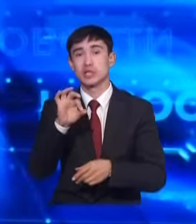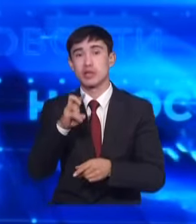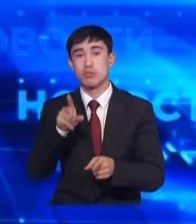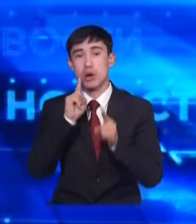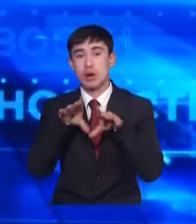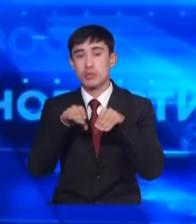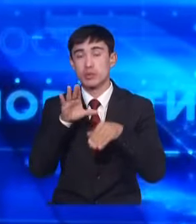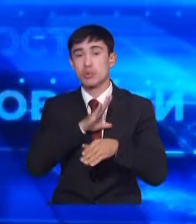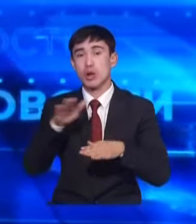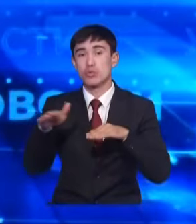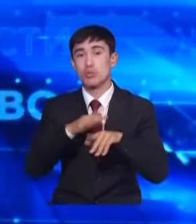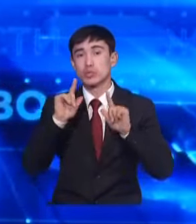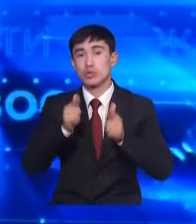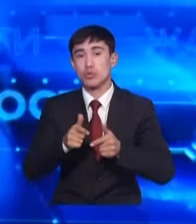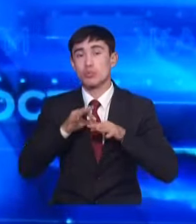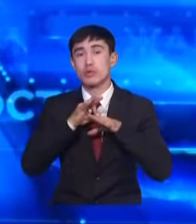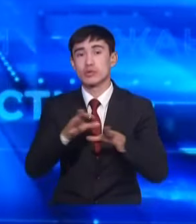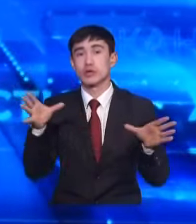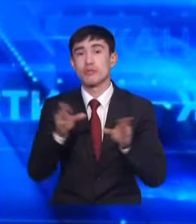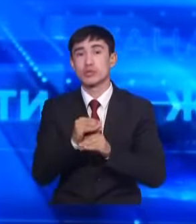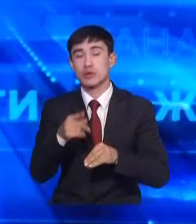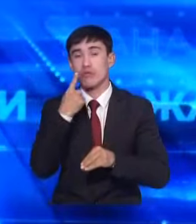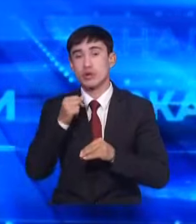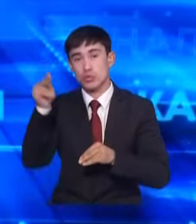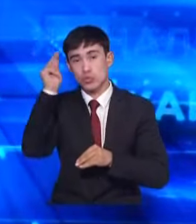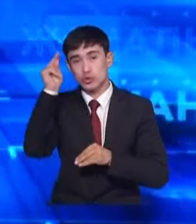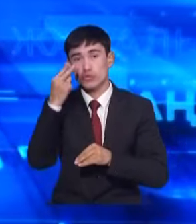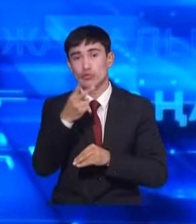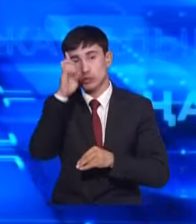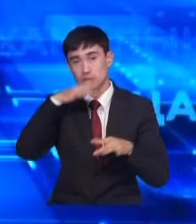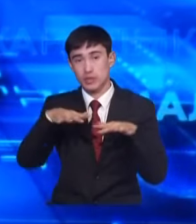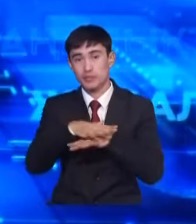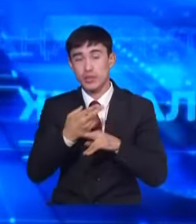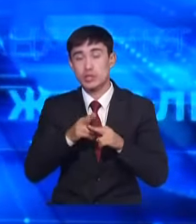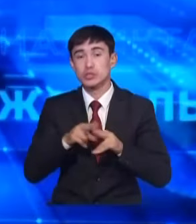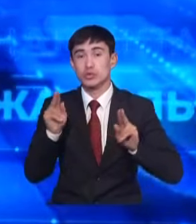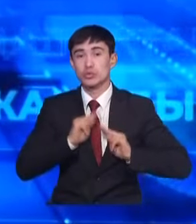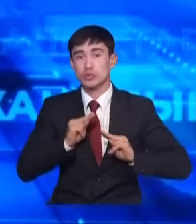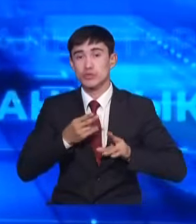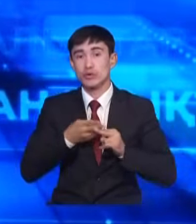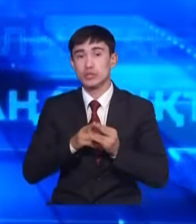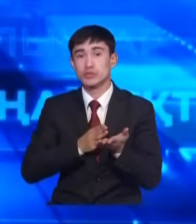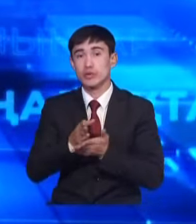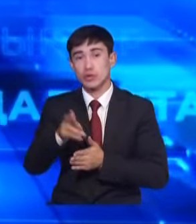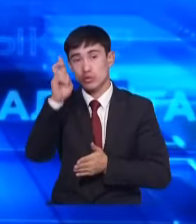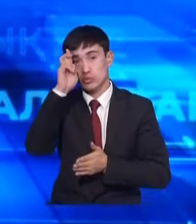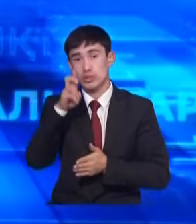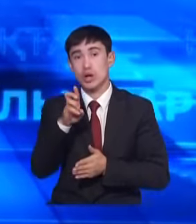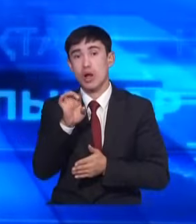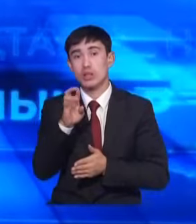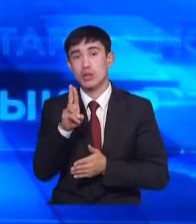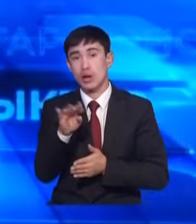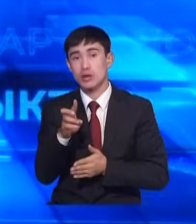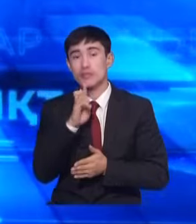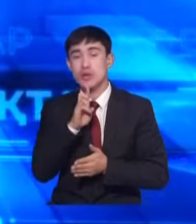парламента был одобрен закон о проведении совместных военных учений двух стран помимо сотрудничества в этой сфере государство котрый